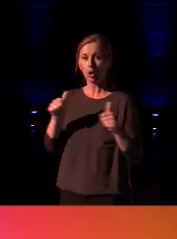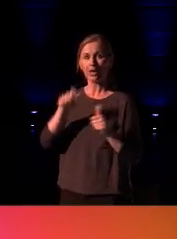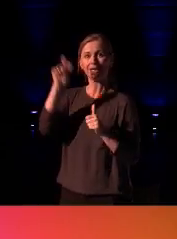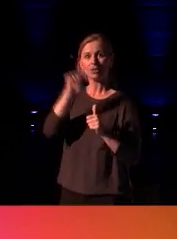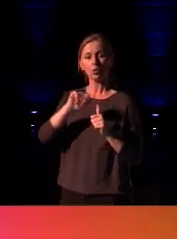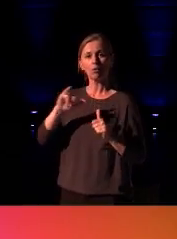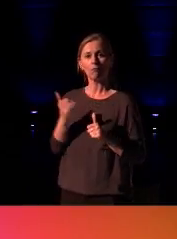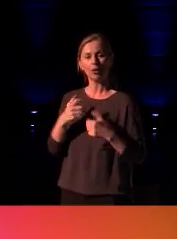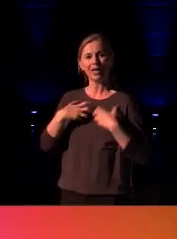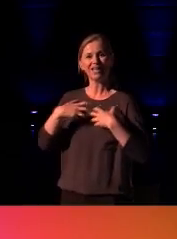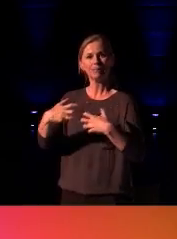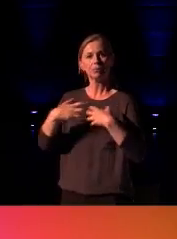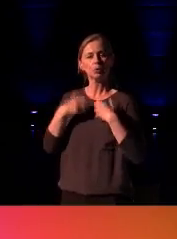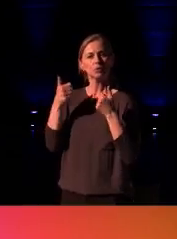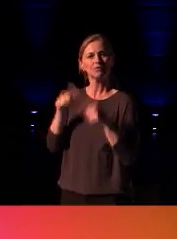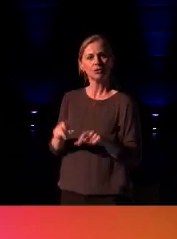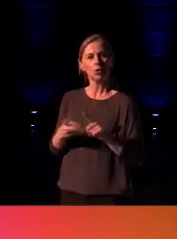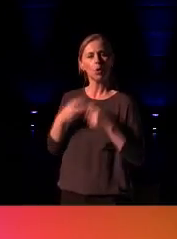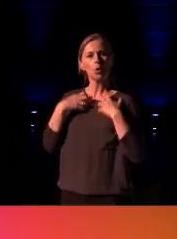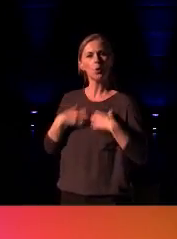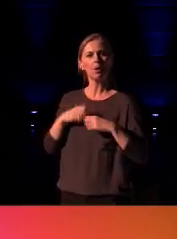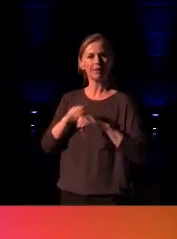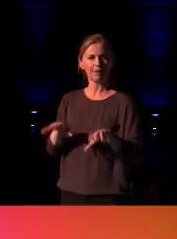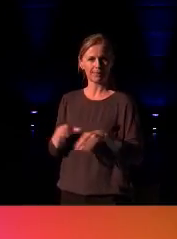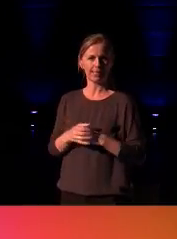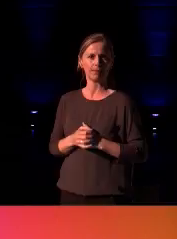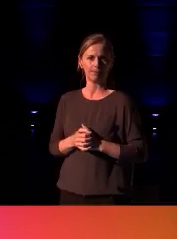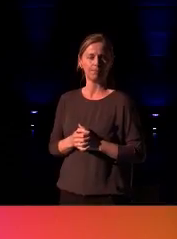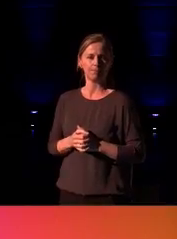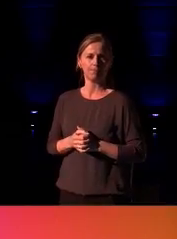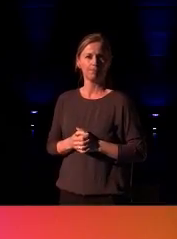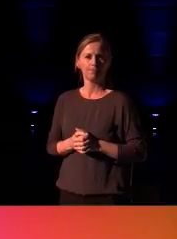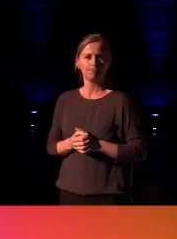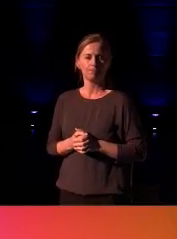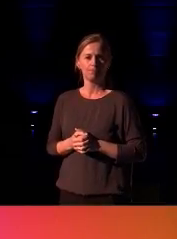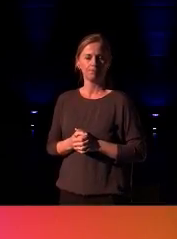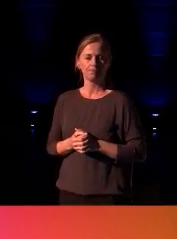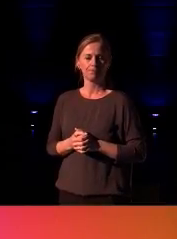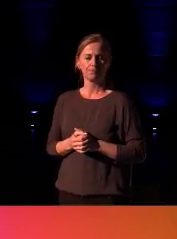for respirasjonssvikt og lungebetennelse.